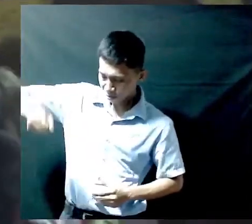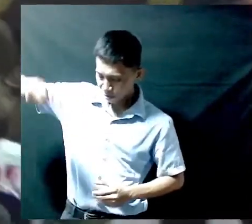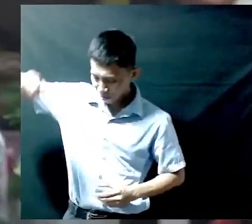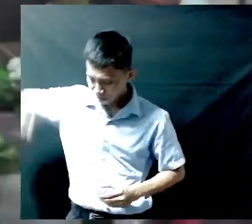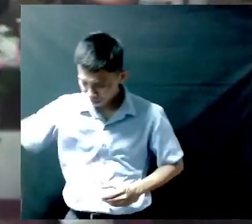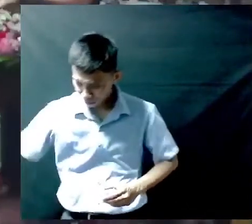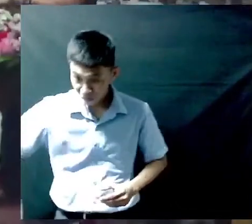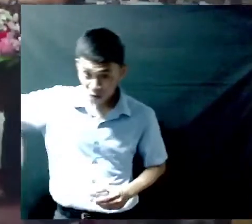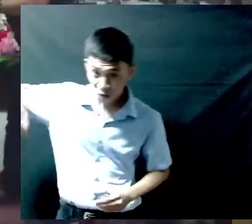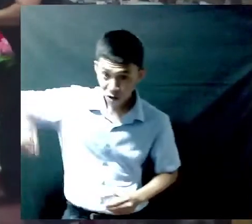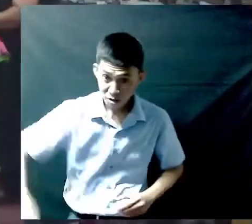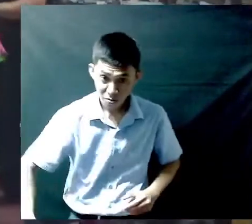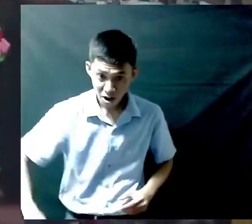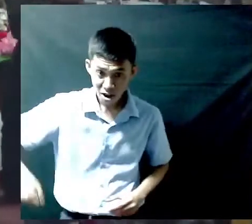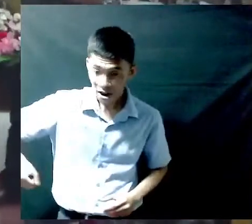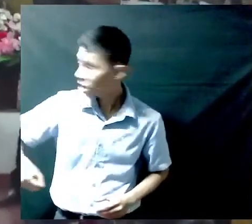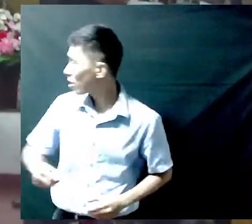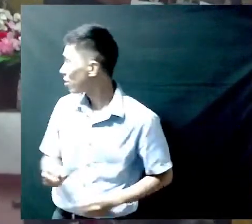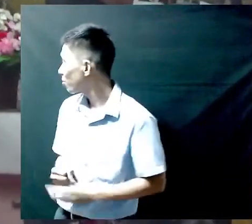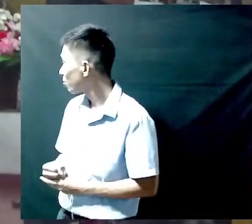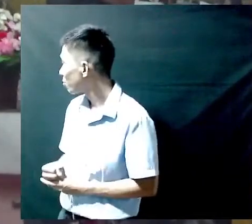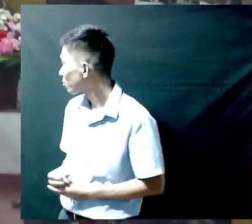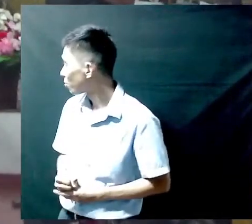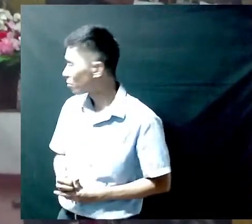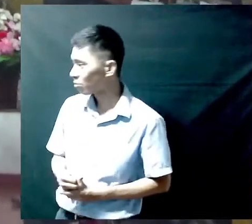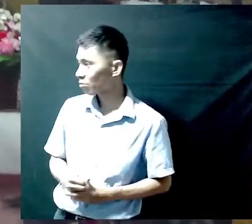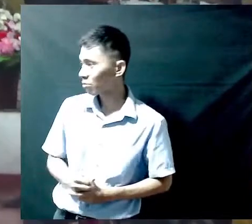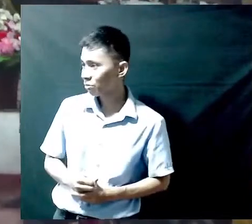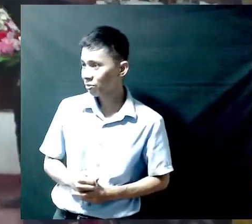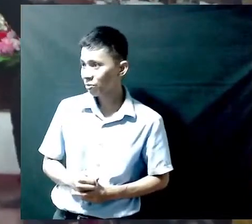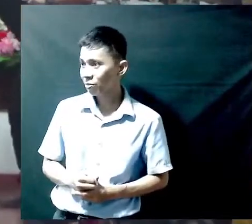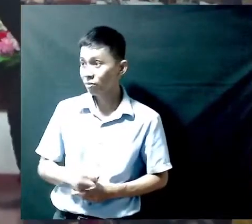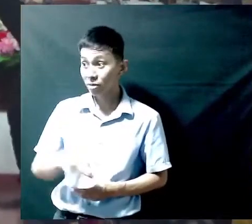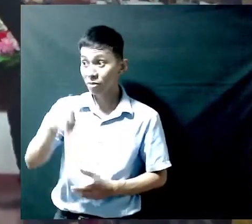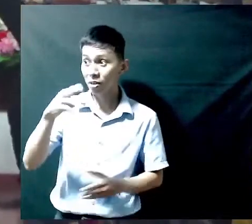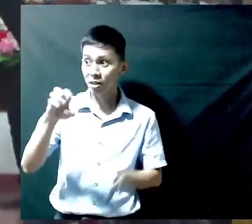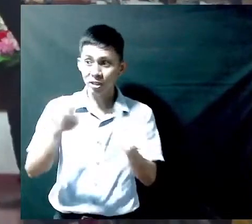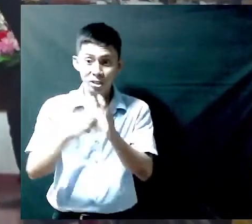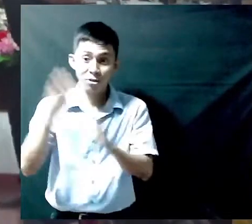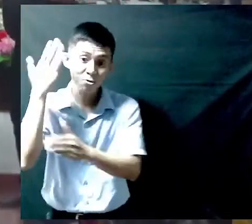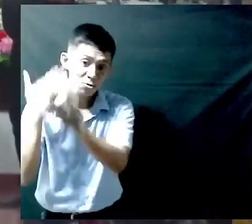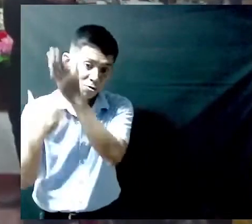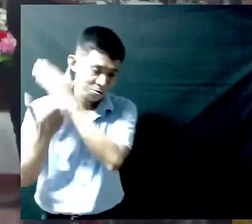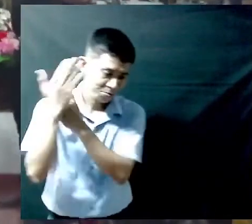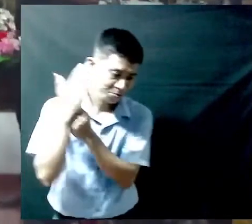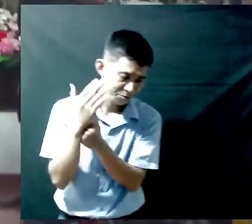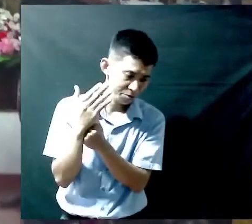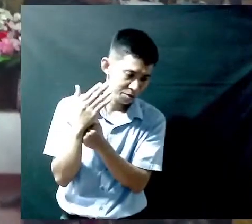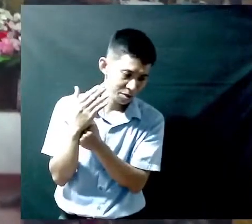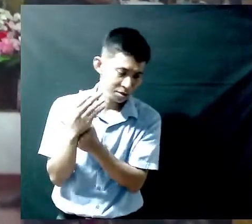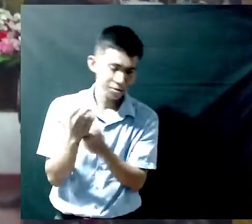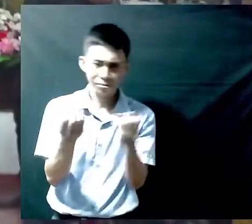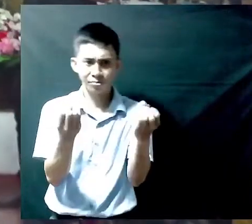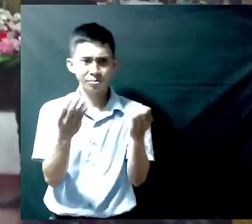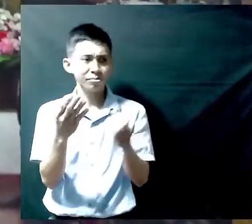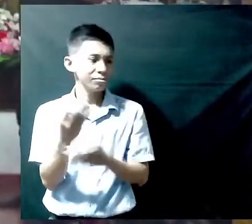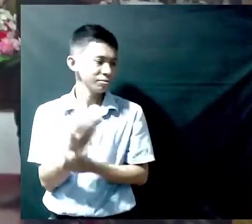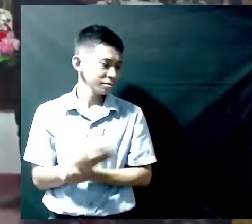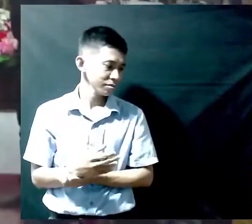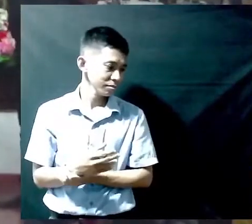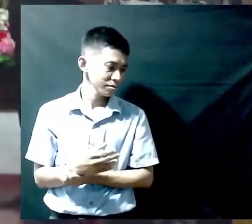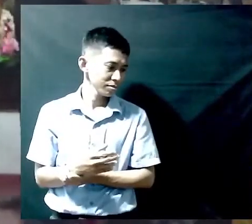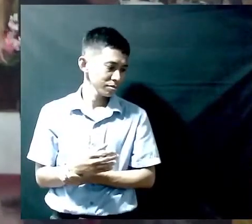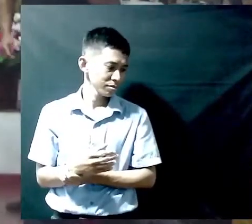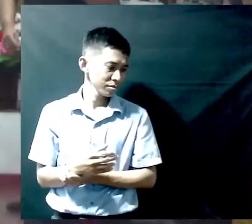So si Moses yung rod, binitawan niya, naging ano? Naging ahas din, di ba? Ay, bagay, maraming membro ganun, pag binibitawan ng